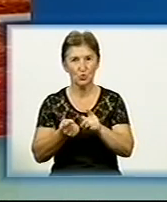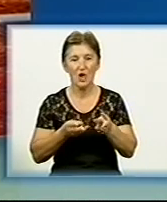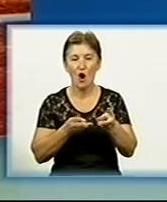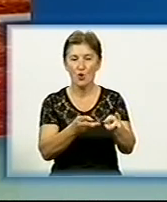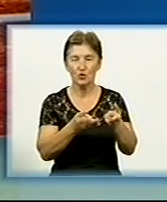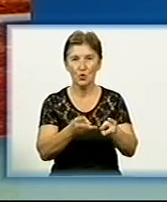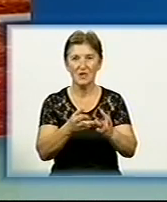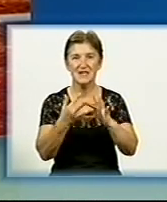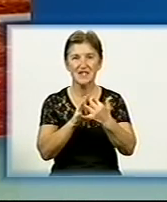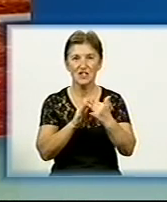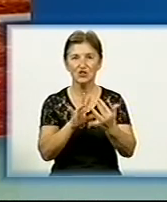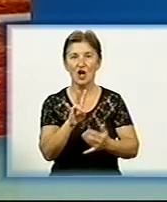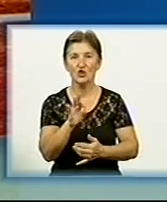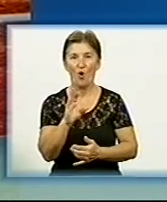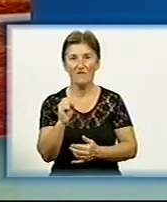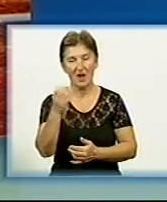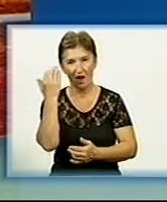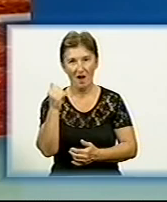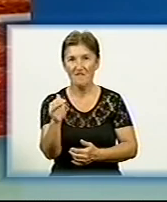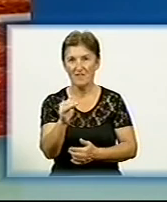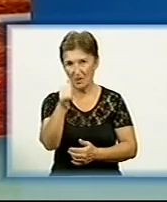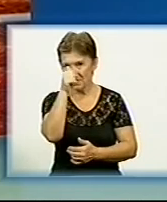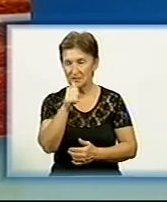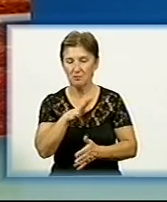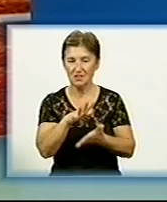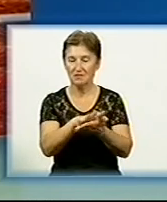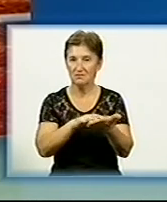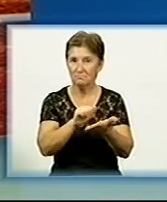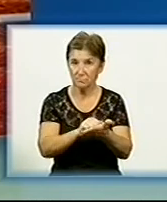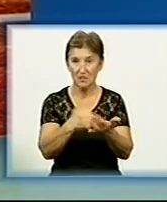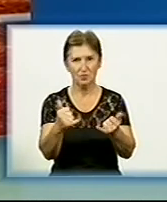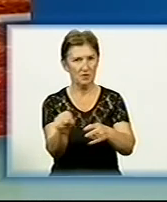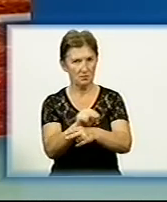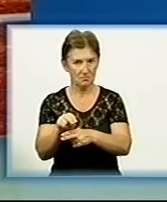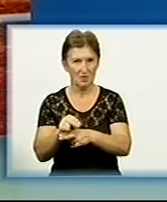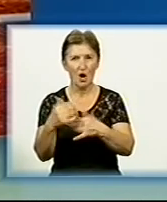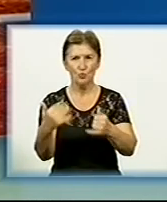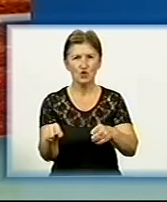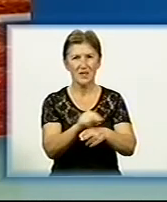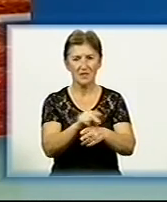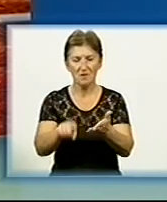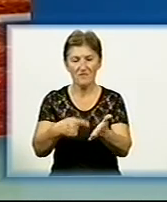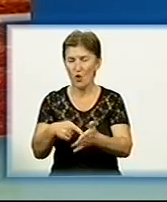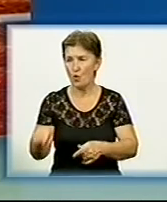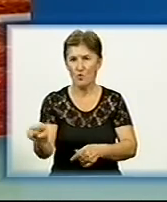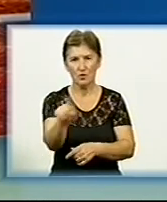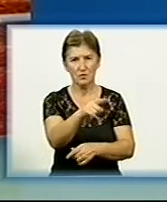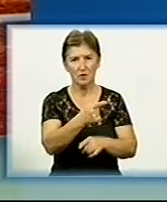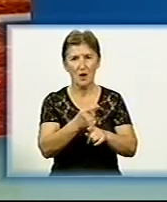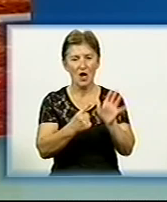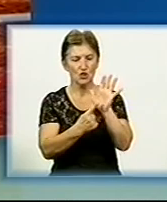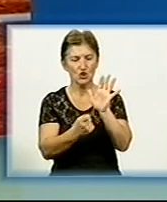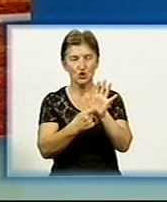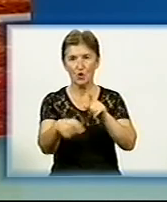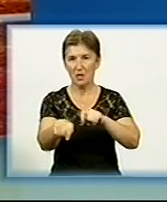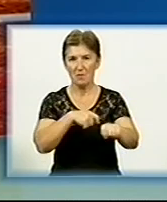селища Нове, що вийшла з ладу, в лютому ведеться капітальний ремонт. А по місту вже відремонтували більше 600 метрів трубопроводів